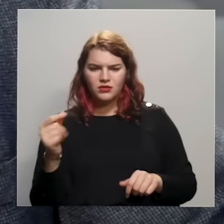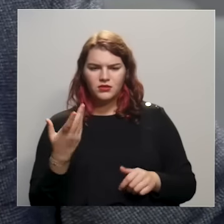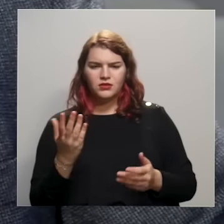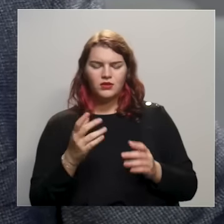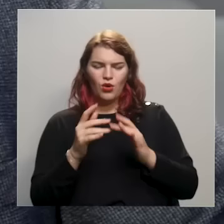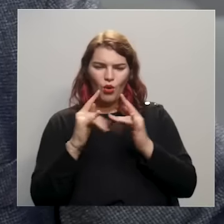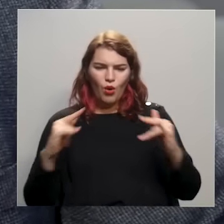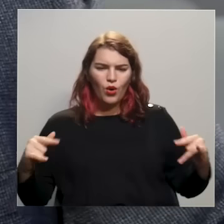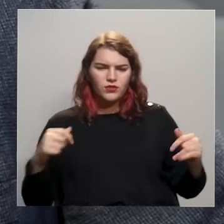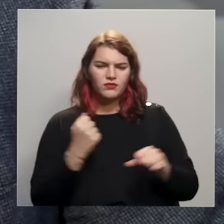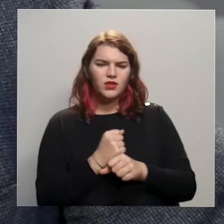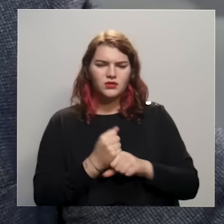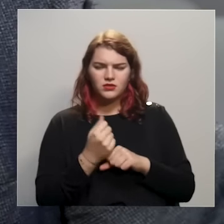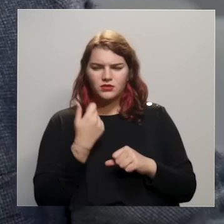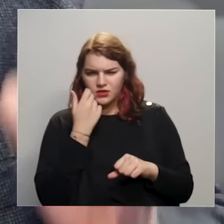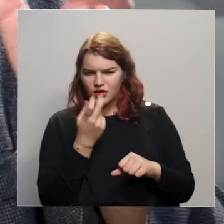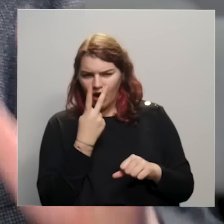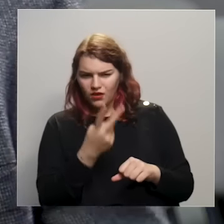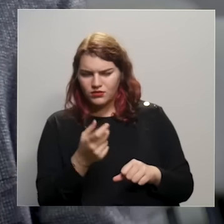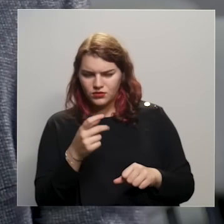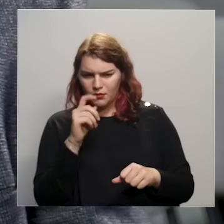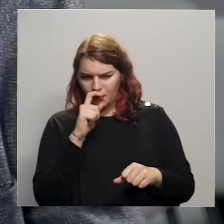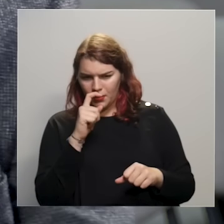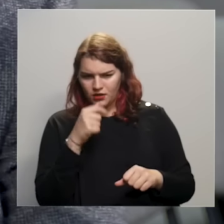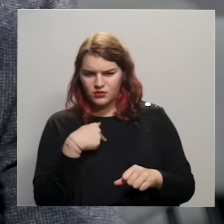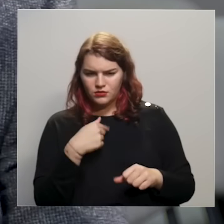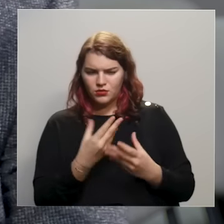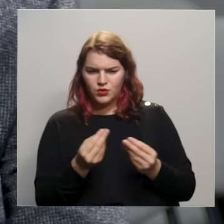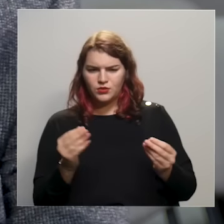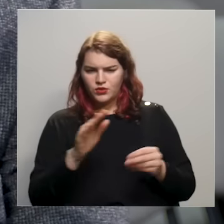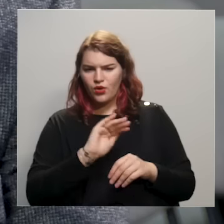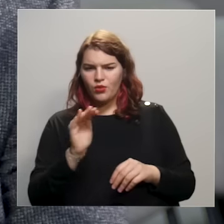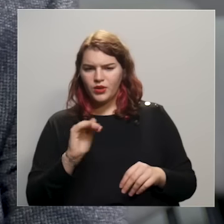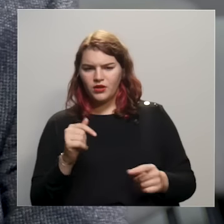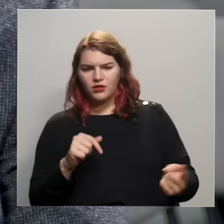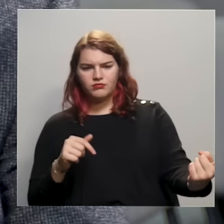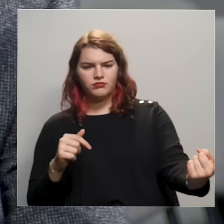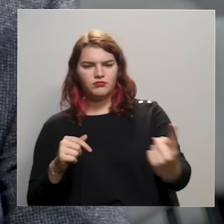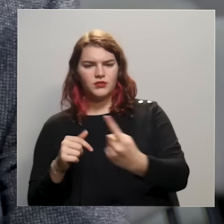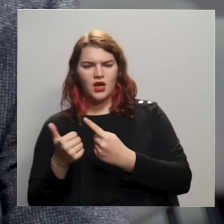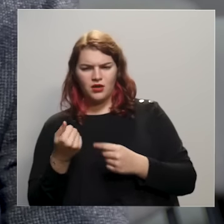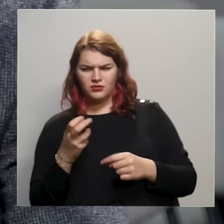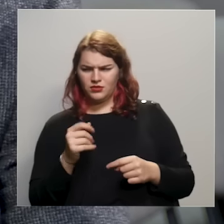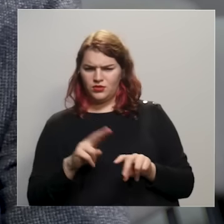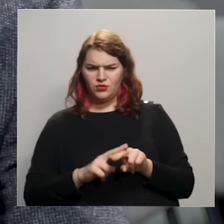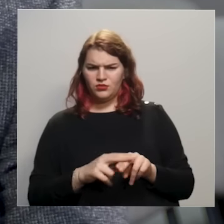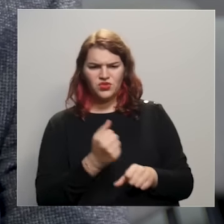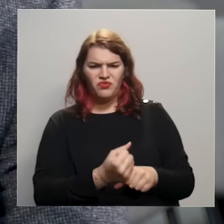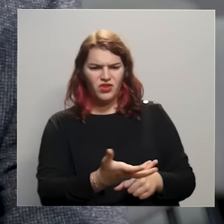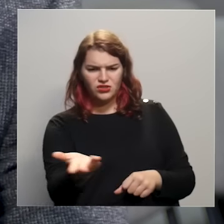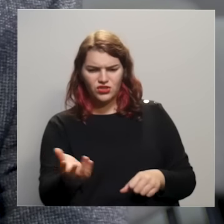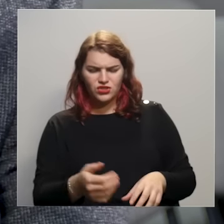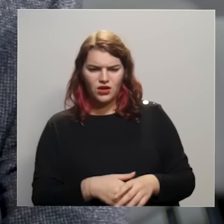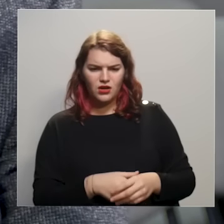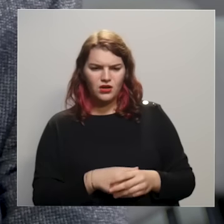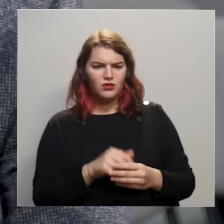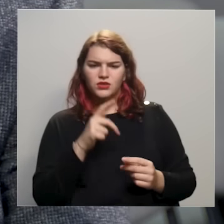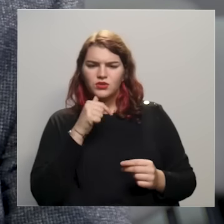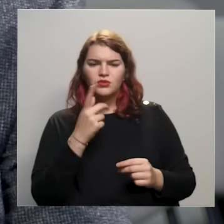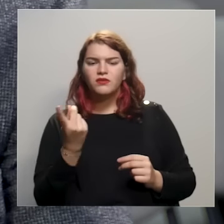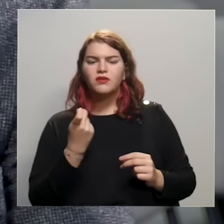atunci, când văd o grămadă de copii, veneau în jos și îl văd pe Adi. Zic: Adi, tu ce cauți pe aici? Tu unde